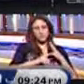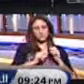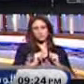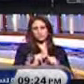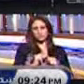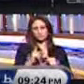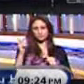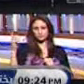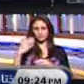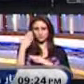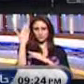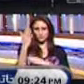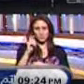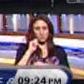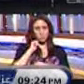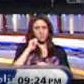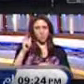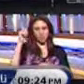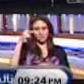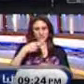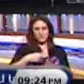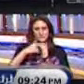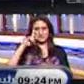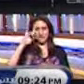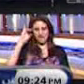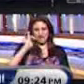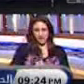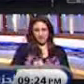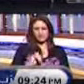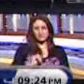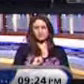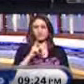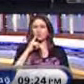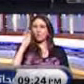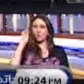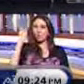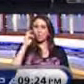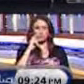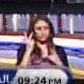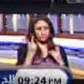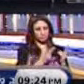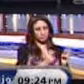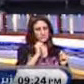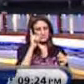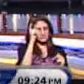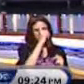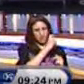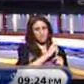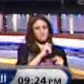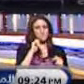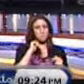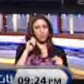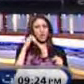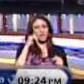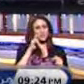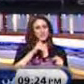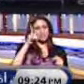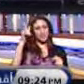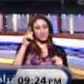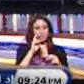عرضنا الموضوع كلمت السيد المحافظ المحترم علي عبد الرحمن وقلت له على هذه المشكلة. المحافظ بعد ما اتصلت بيه كتر